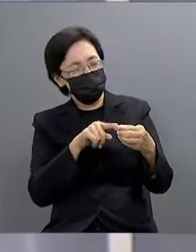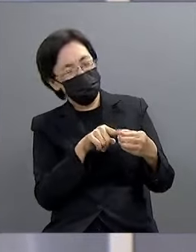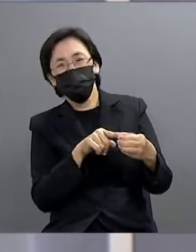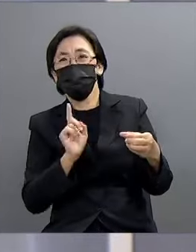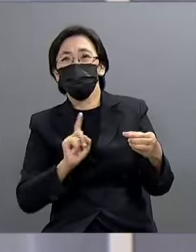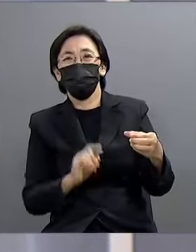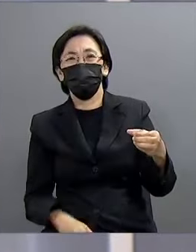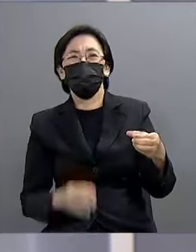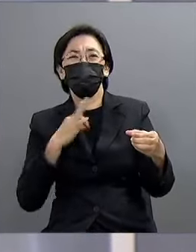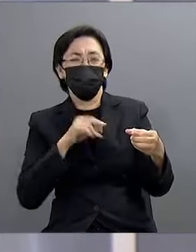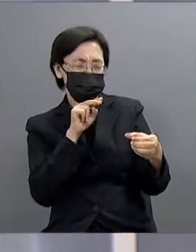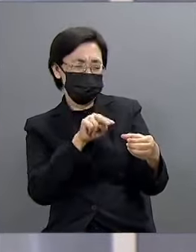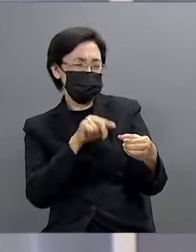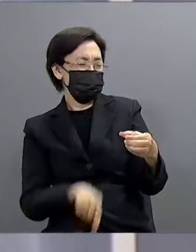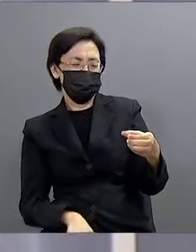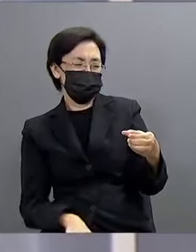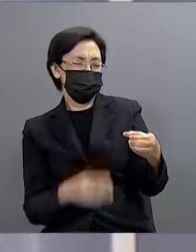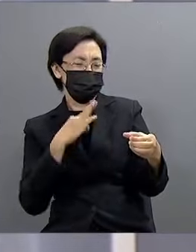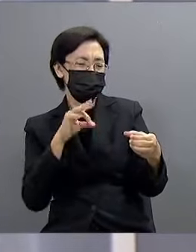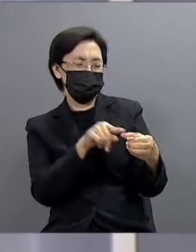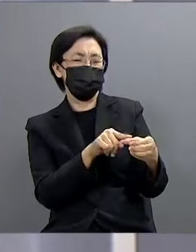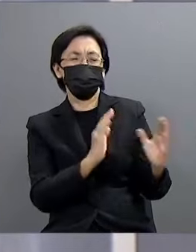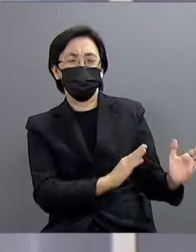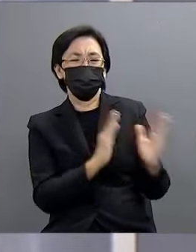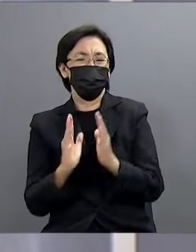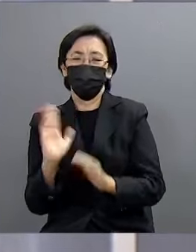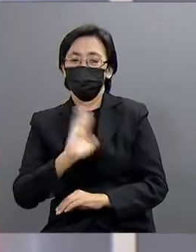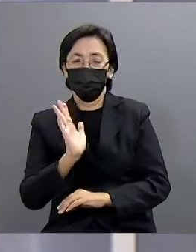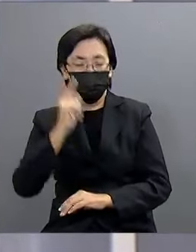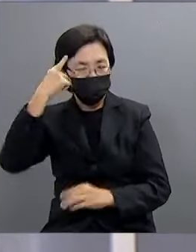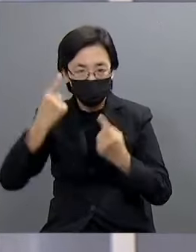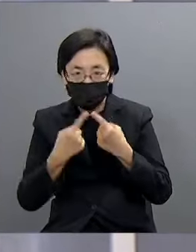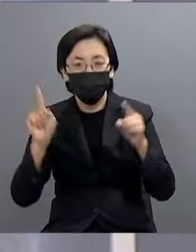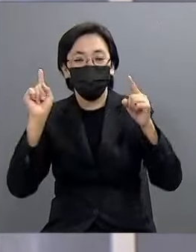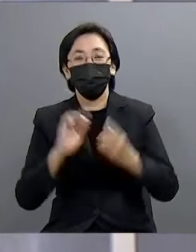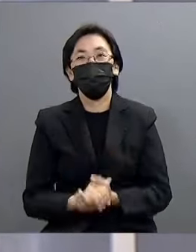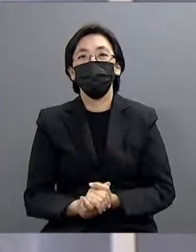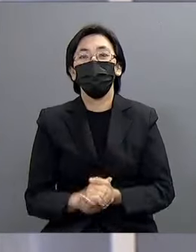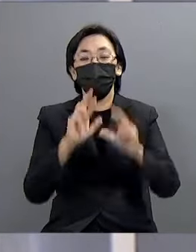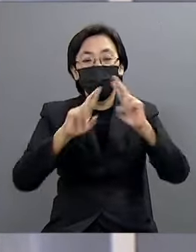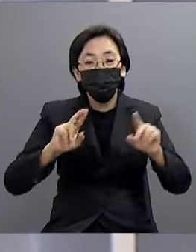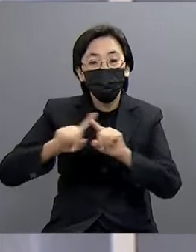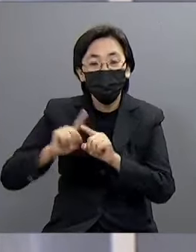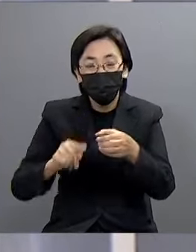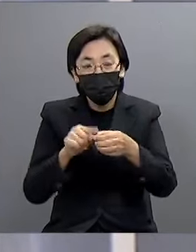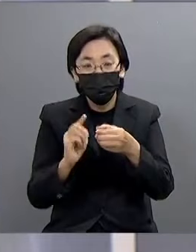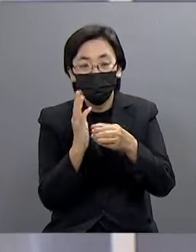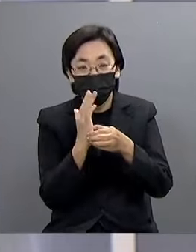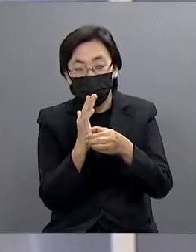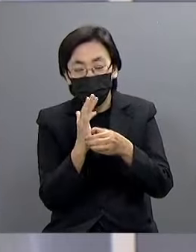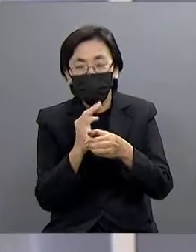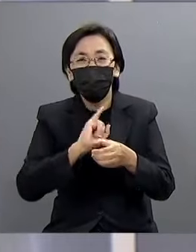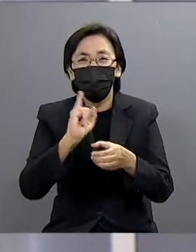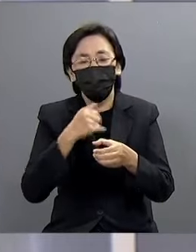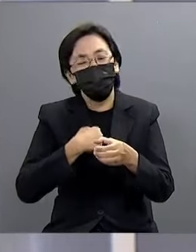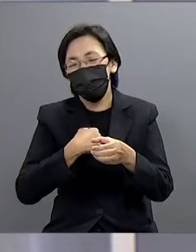เราต้องสร้างความแตกต่างให้กับแบรนด์เราอะค่ะแล้วเราก็เห็นว่าร้านต่างๆเขาก็จะเป็นแก้วเทียนเนา ะ เราก็เลยรู้สึกว่าเราต้องทำอะไร